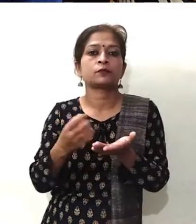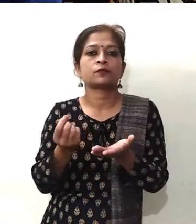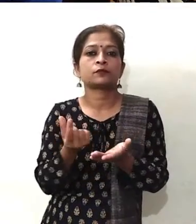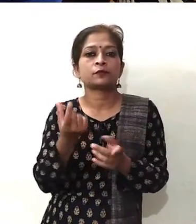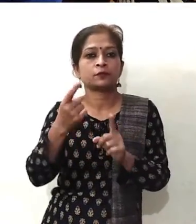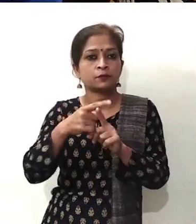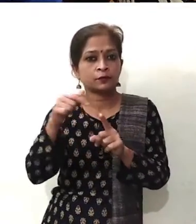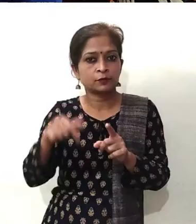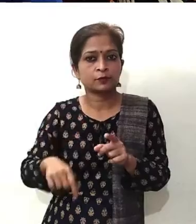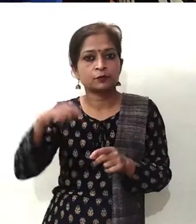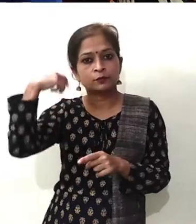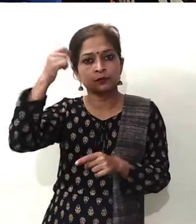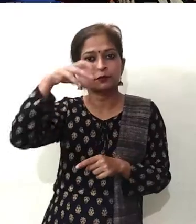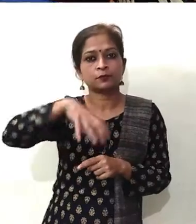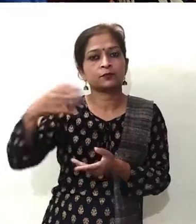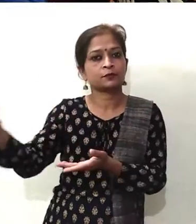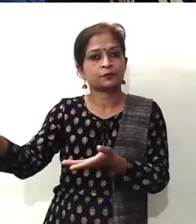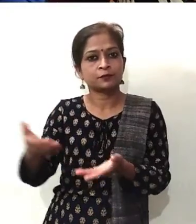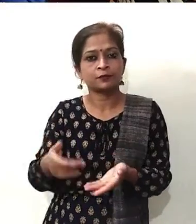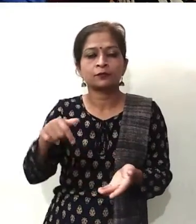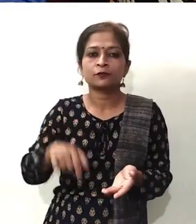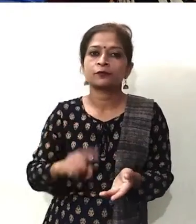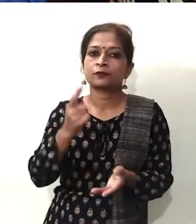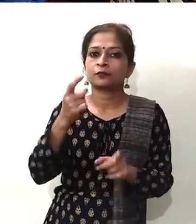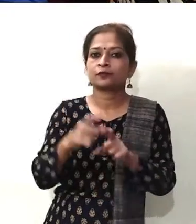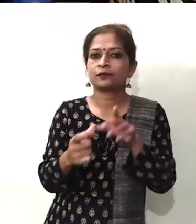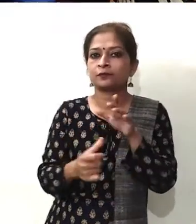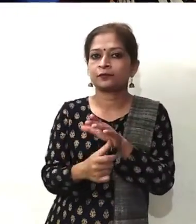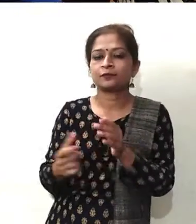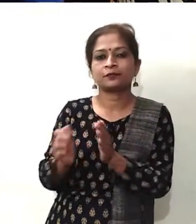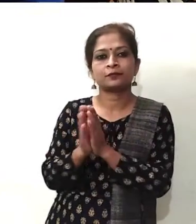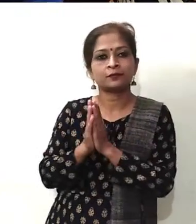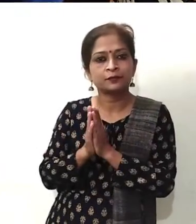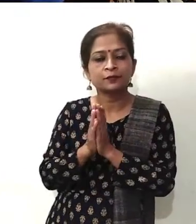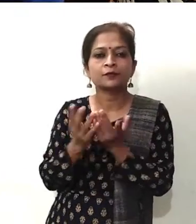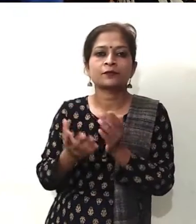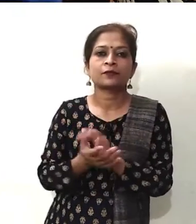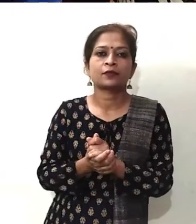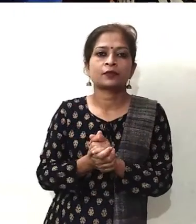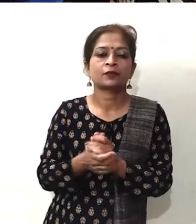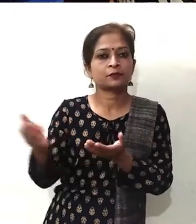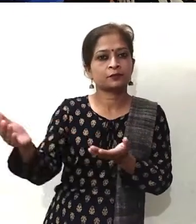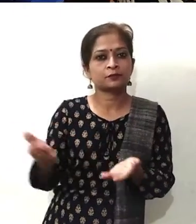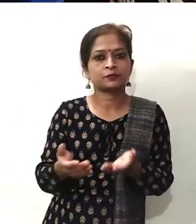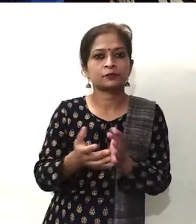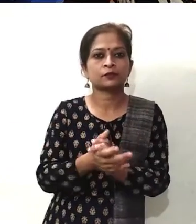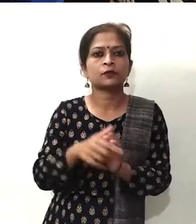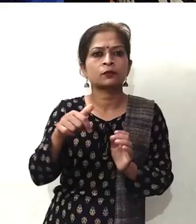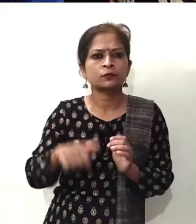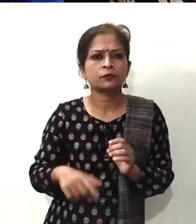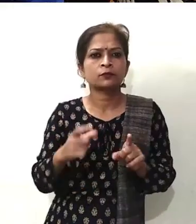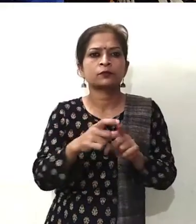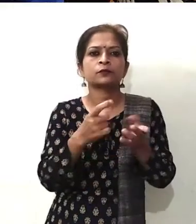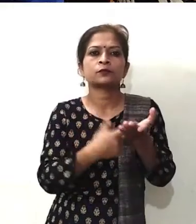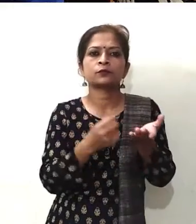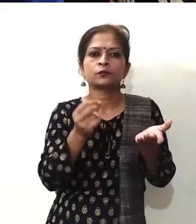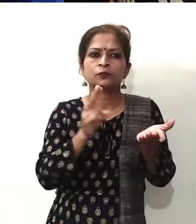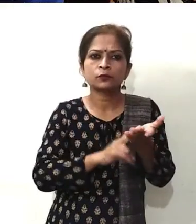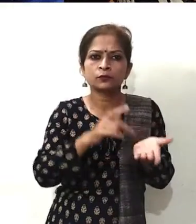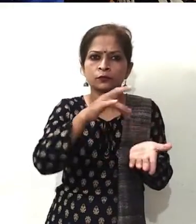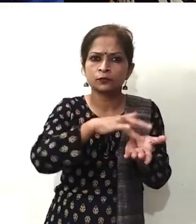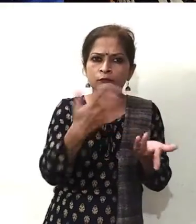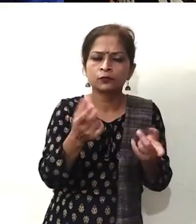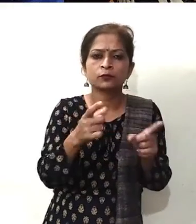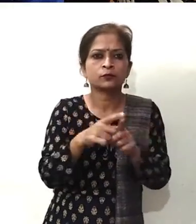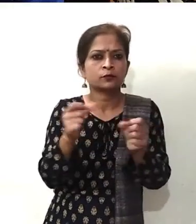सर, आपका बहुत बहुत स्वागत है। नमस्कार। नमस्कार सर, सबसे पहले तो द्रोण नगरी से देहरादून बनने की यात्रा के